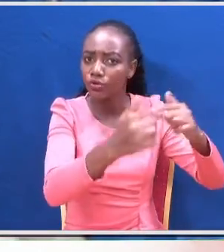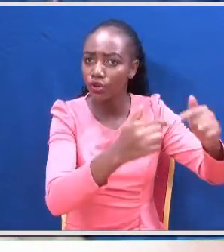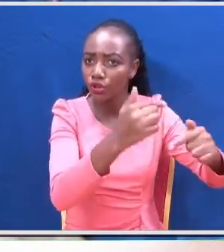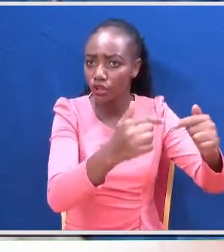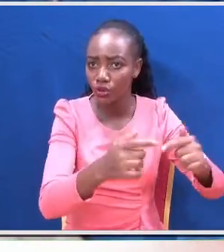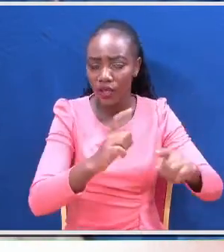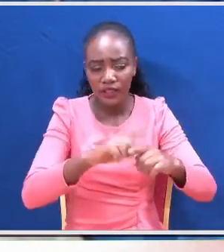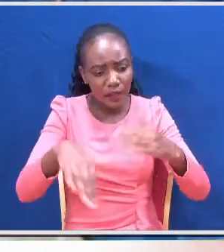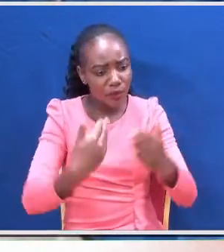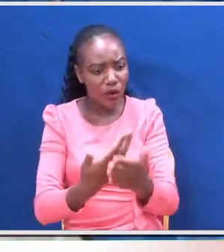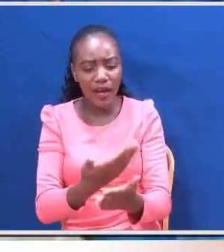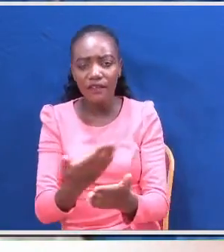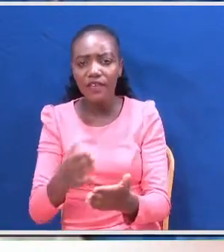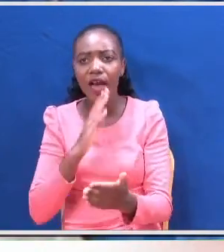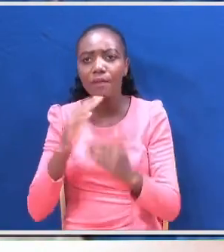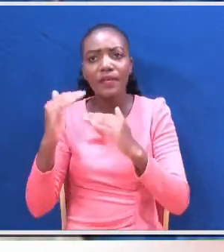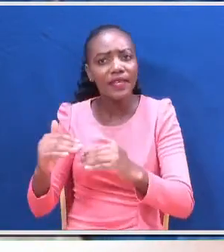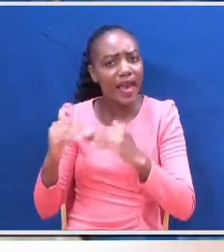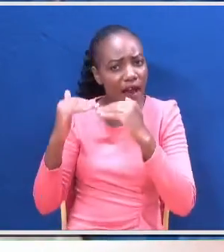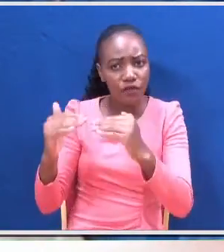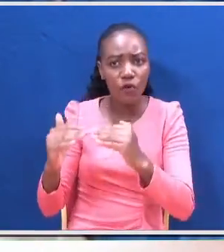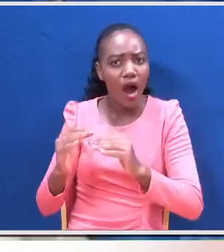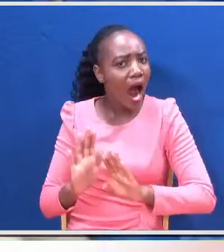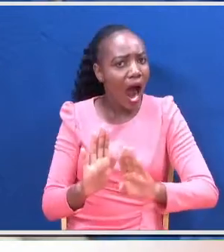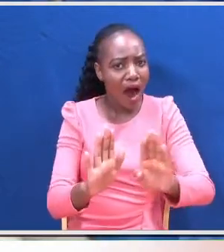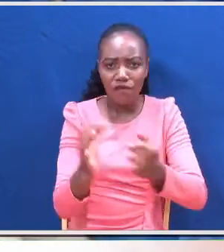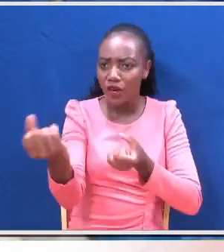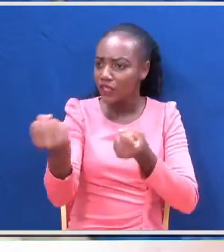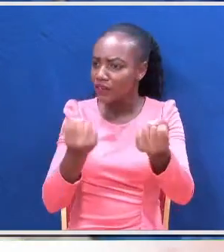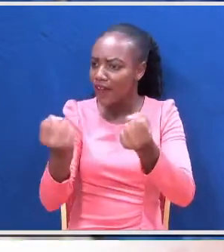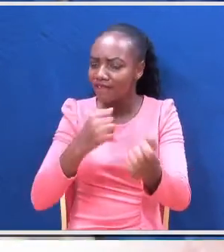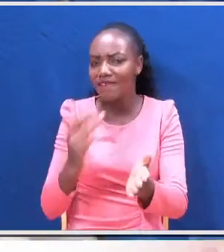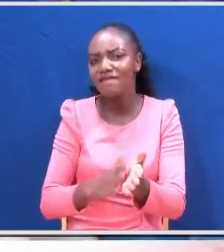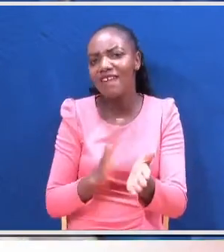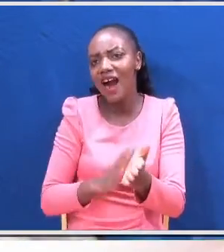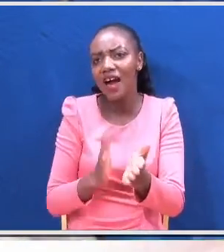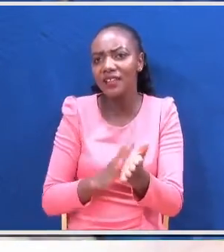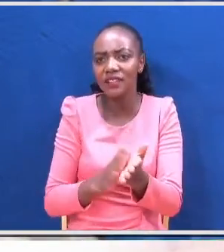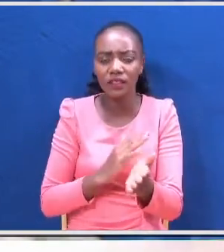wakuwa waangalifu, wawaje overspeeding. Sababu kama ingekuwa hiyo